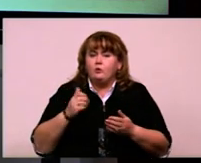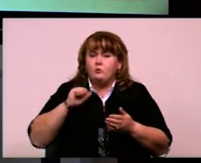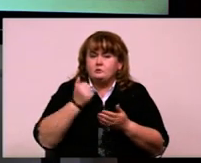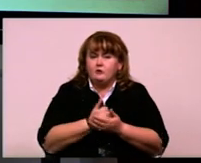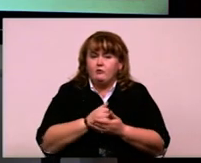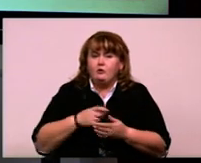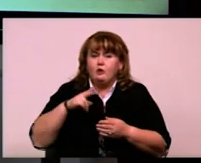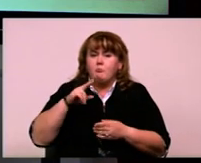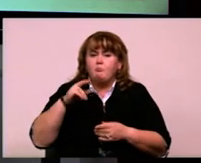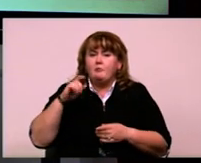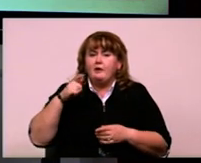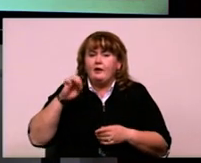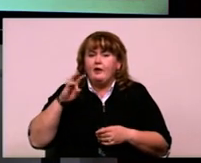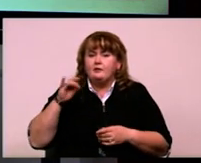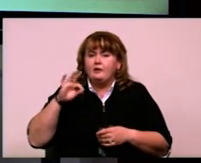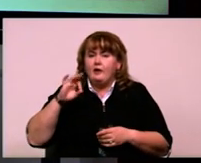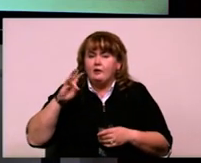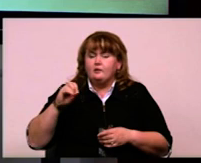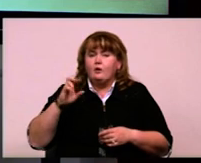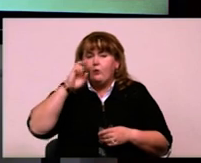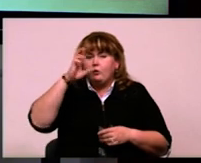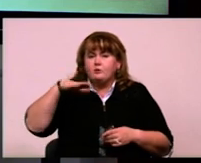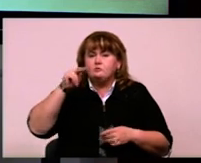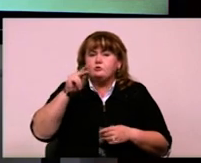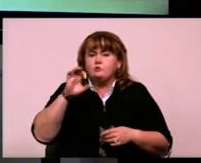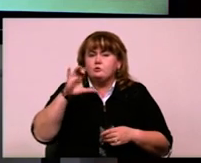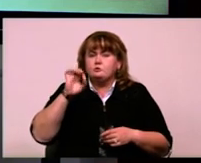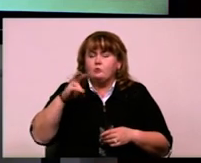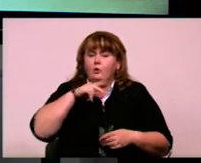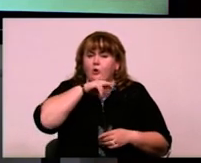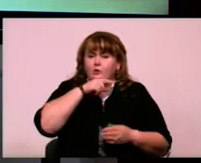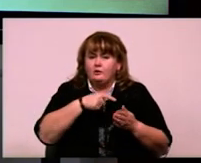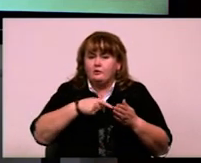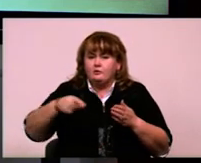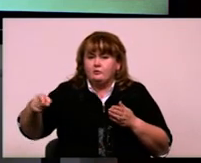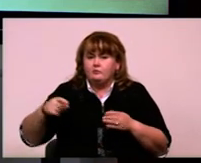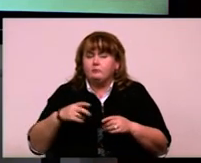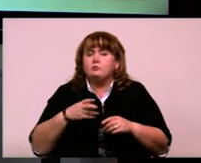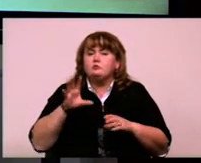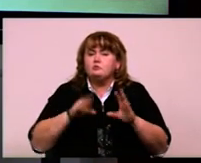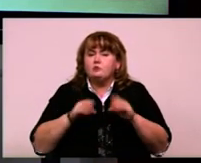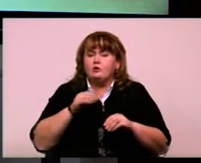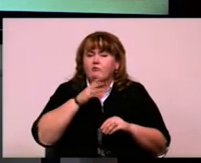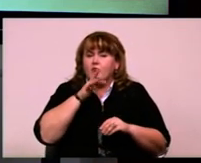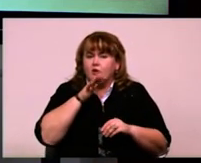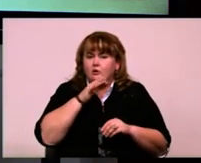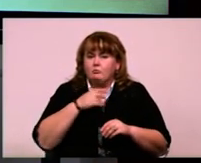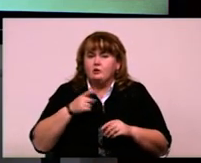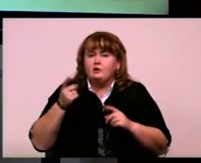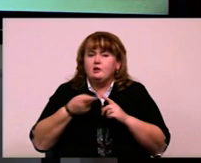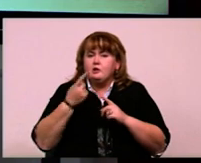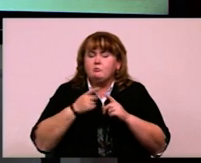основал в Пхеньяне королевство Чосон. Корейцы период Тангуна считают временем